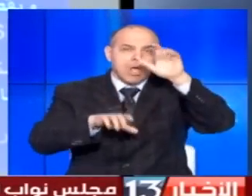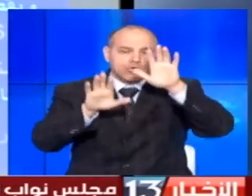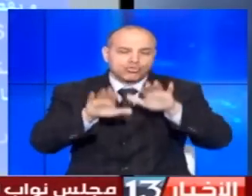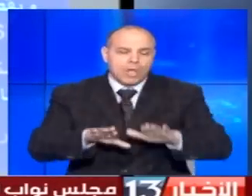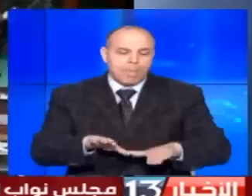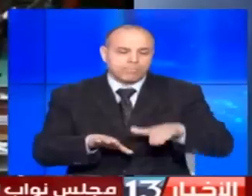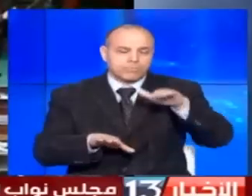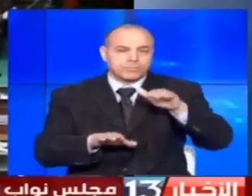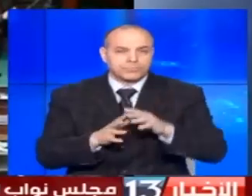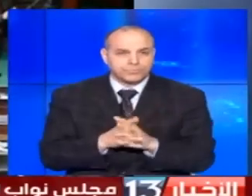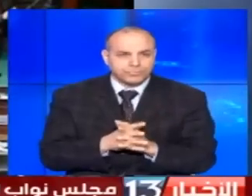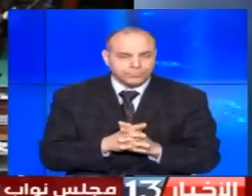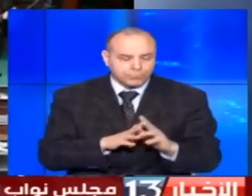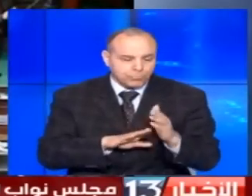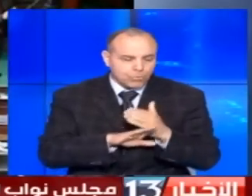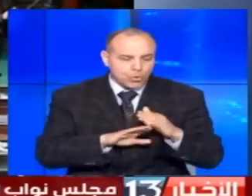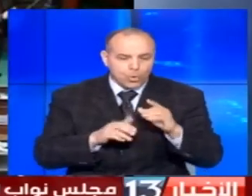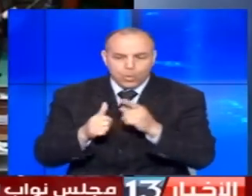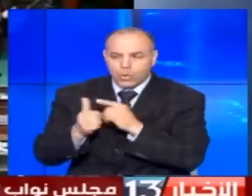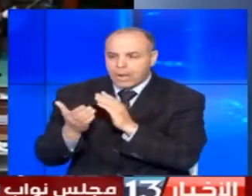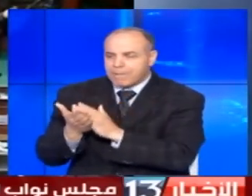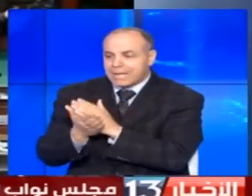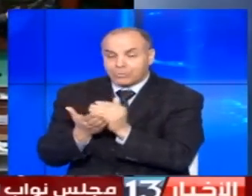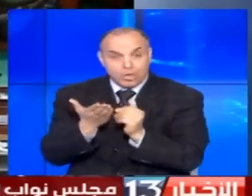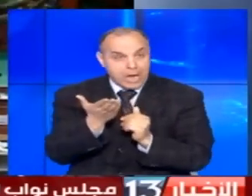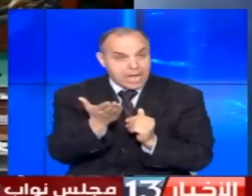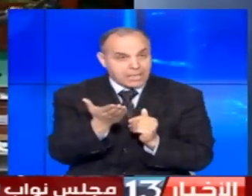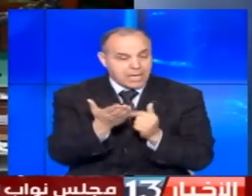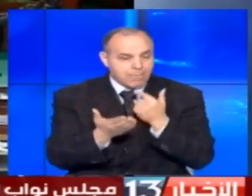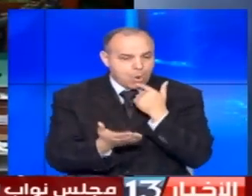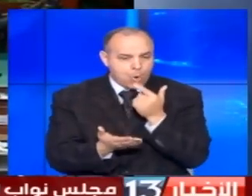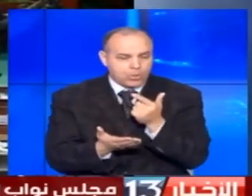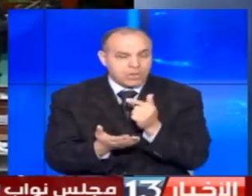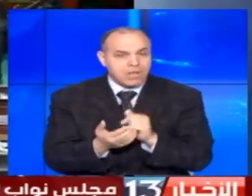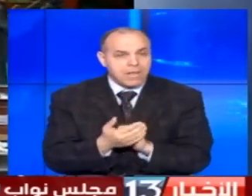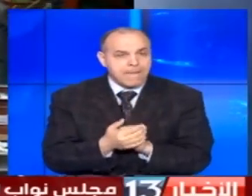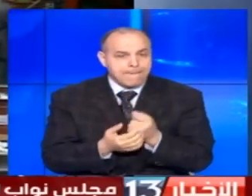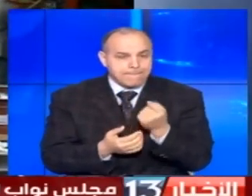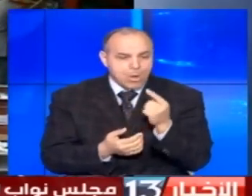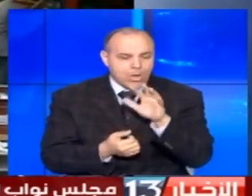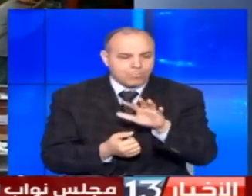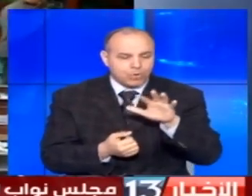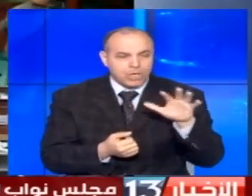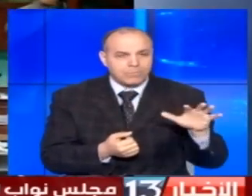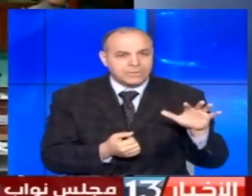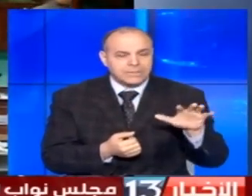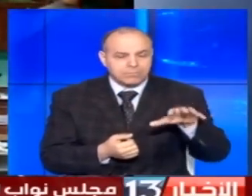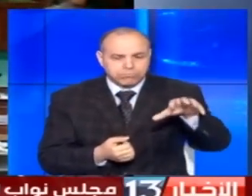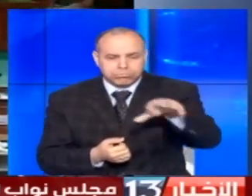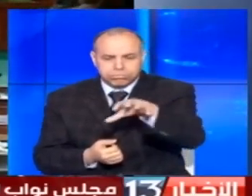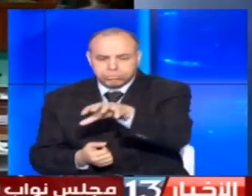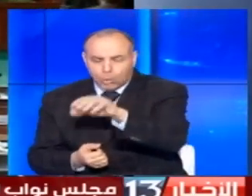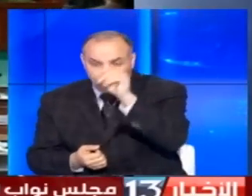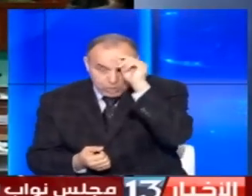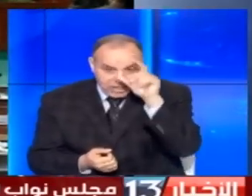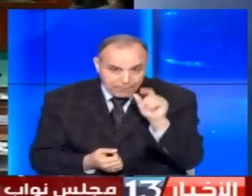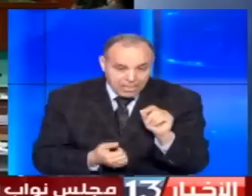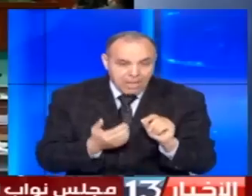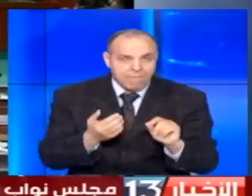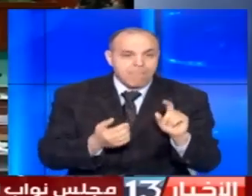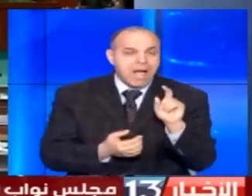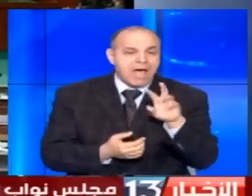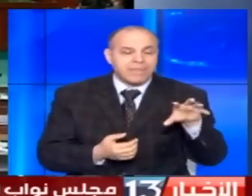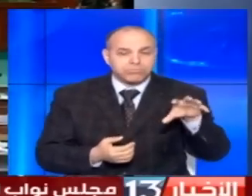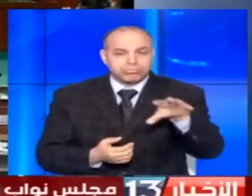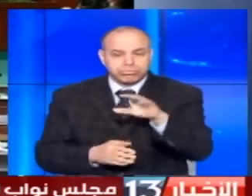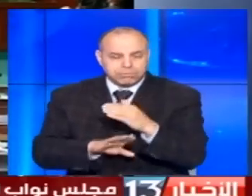الفيضانات الجزء الاول من هذا البرنامج كما قلت هم 155 حي فم 12 حي